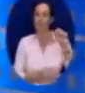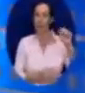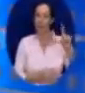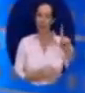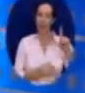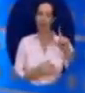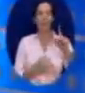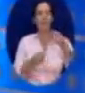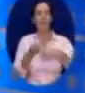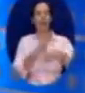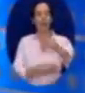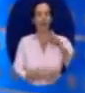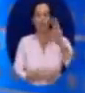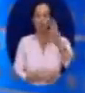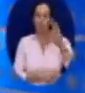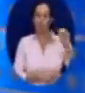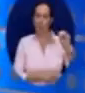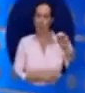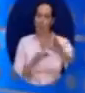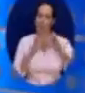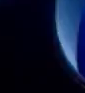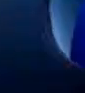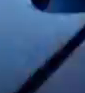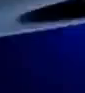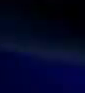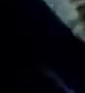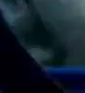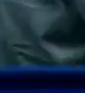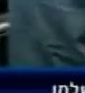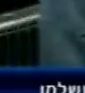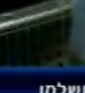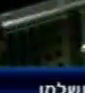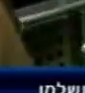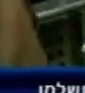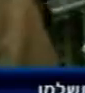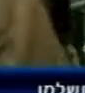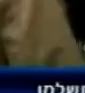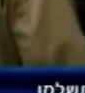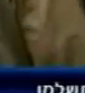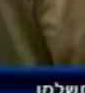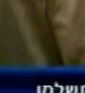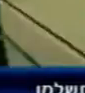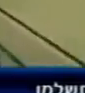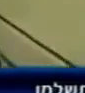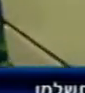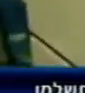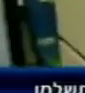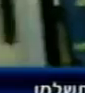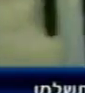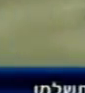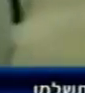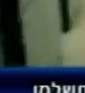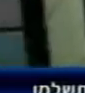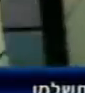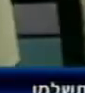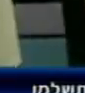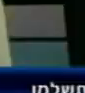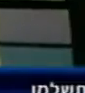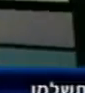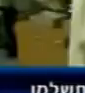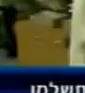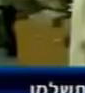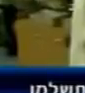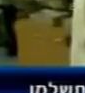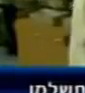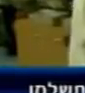מגלובס והכלכלן שלמה מעוז, יצאנו לדרך. עד מכל שלושה עובדים סובל מיחס מזלזל, השפלה או התעלמות מצד